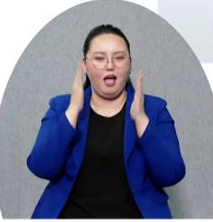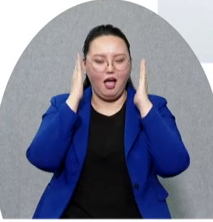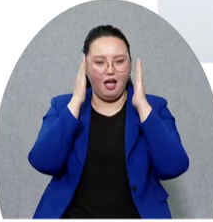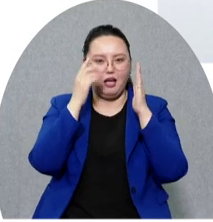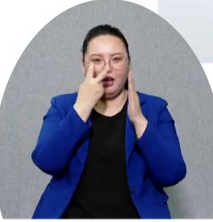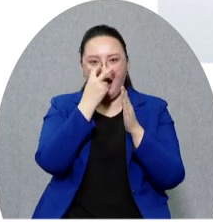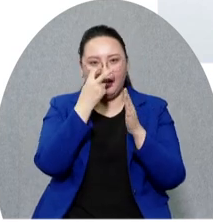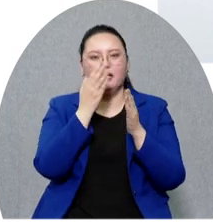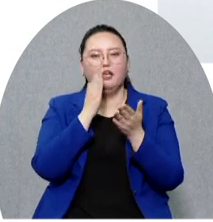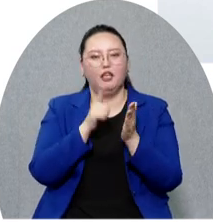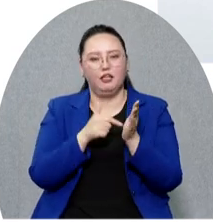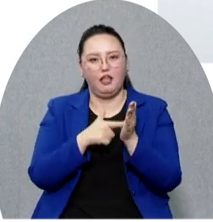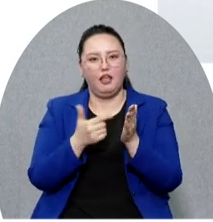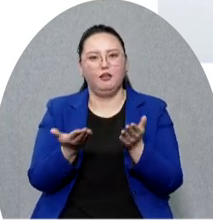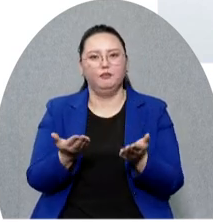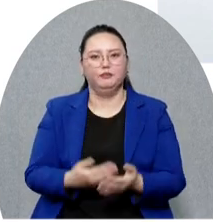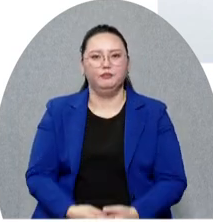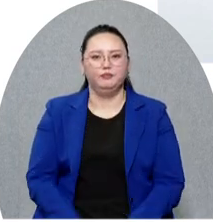хэрэгтэй. Хүрүүгсэн.